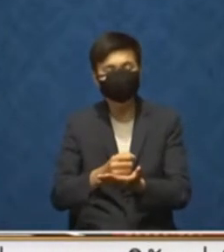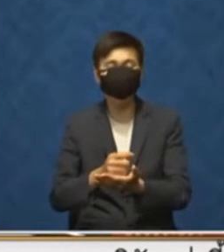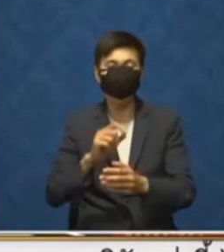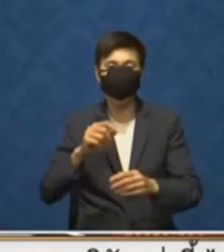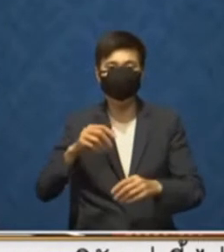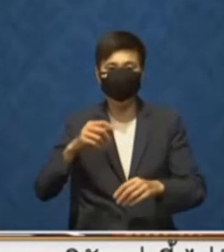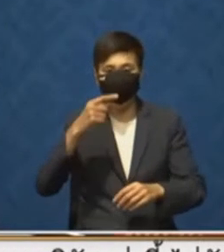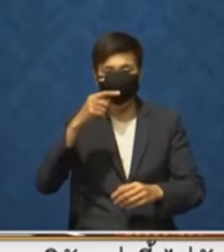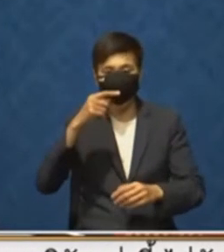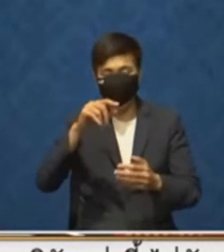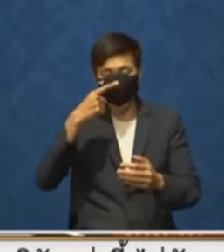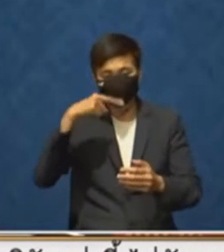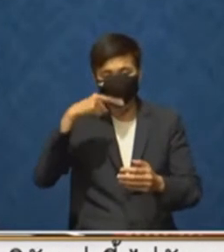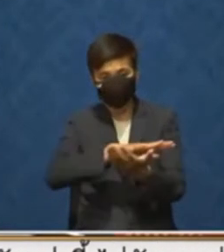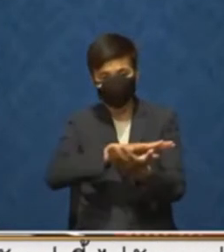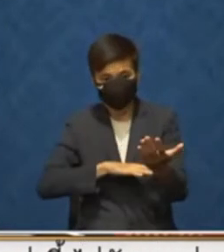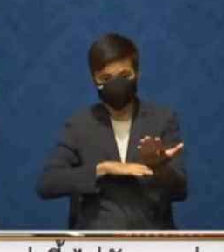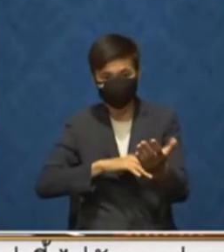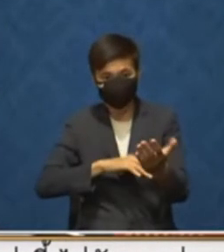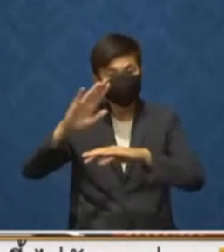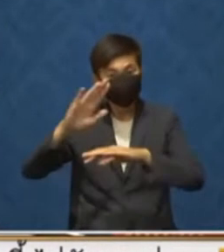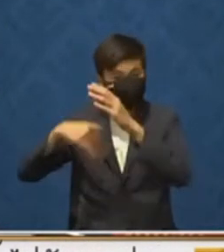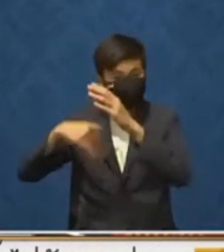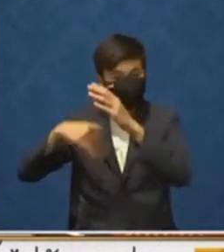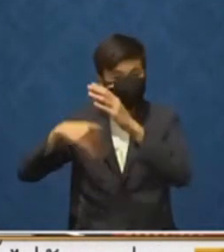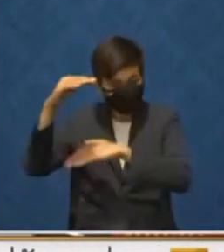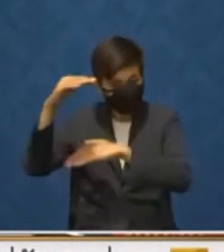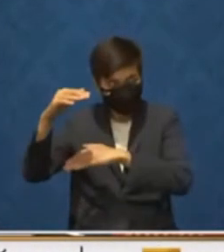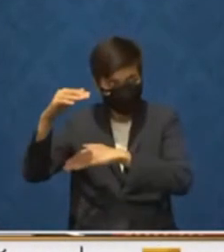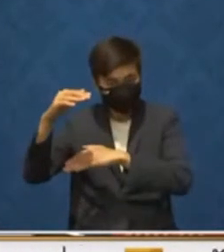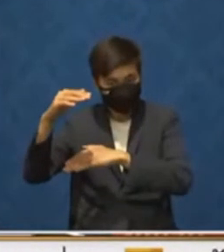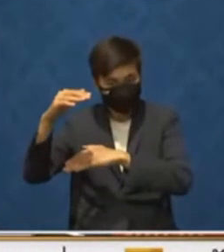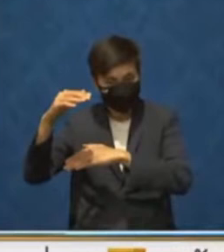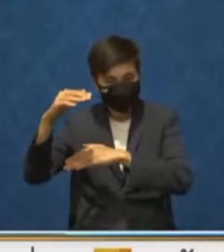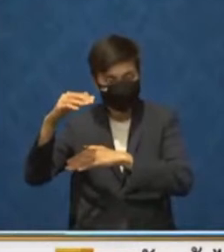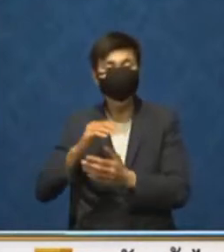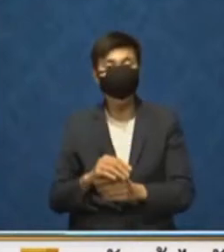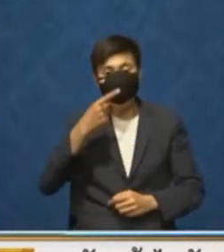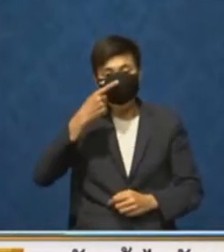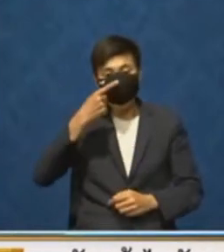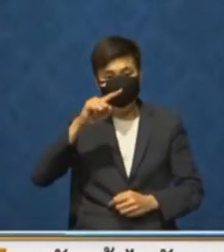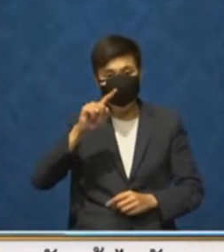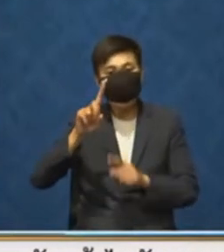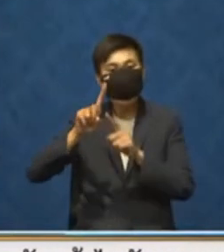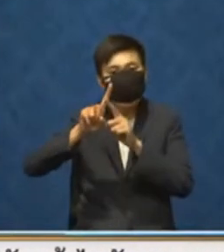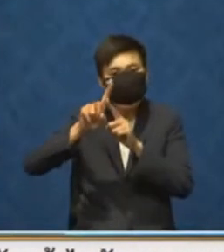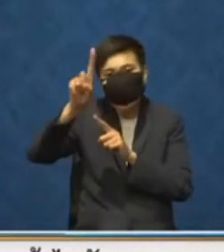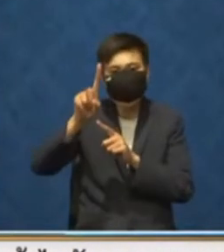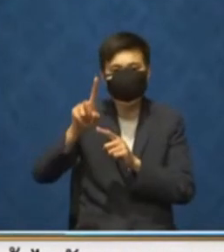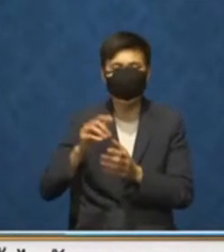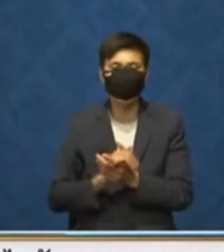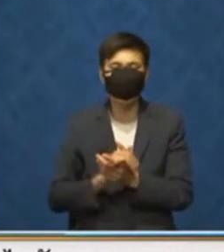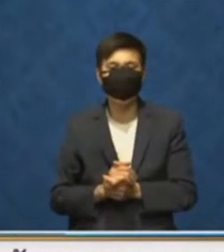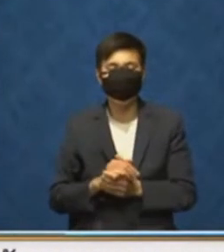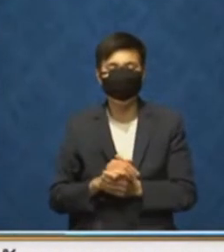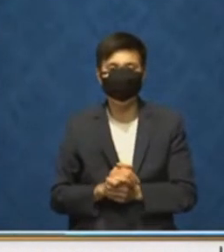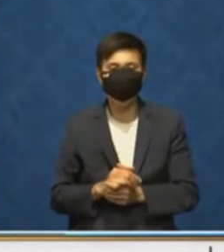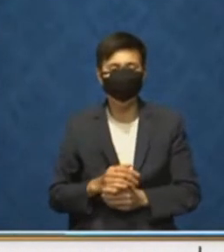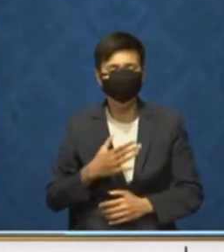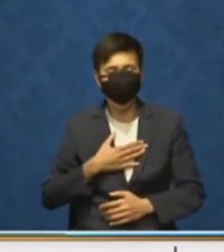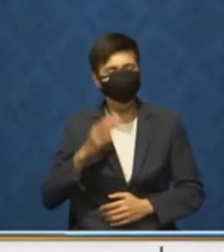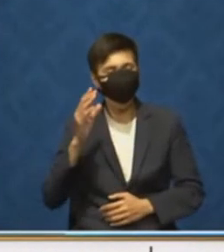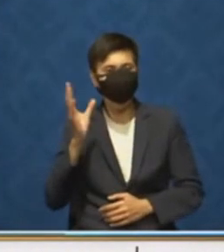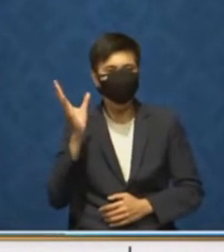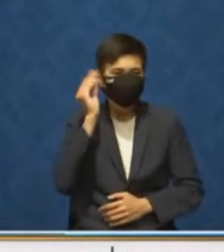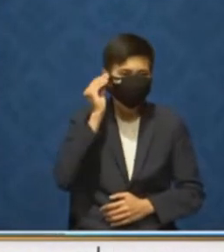หน้าชุบประเทศทั่วภูมิภาคให้ไทยเป็นหนึ่งโดยได้ผมไม่ฟังแล้วไม่รู้